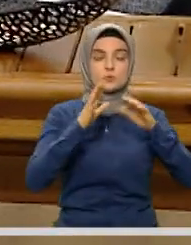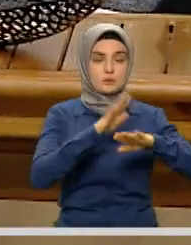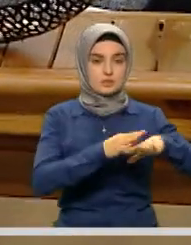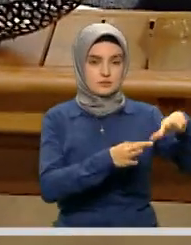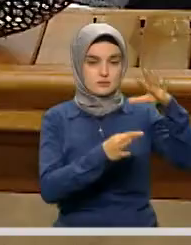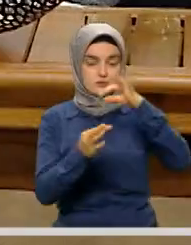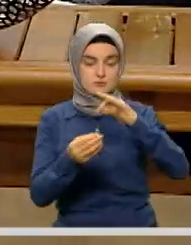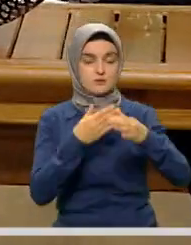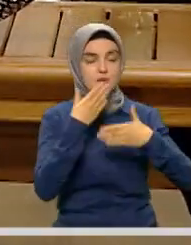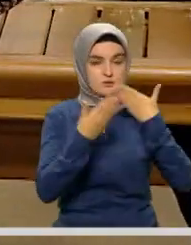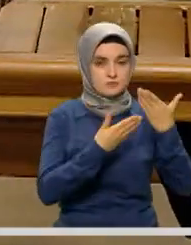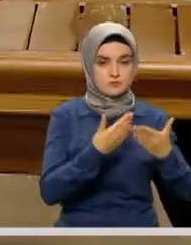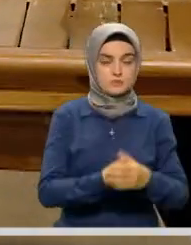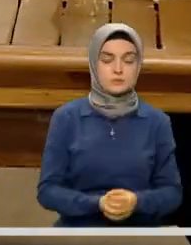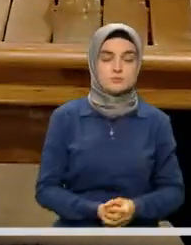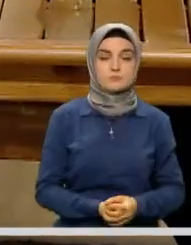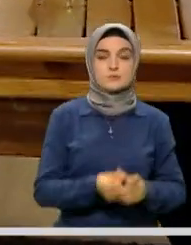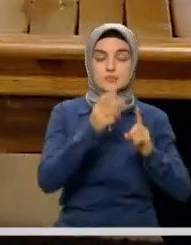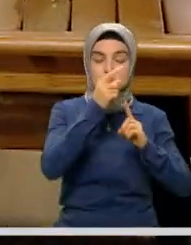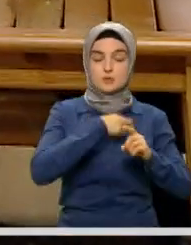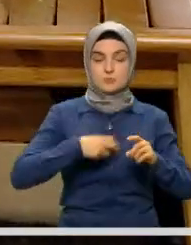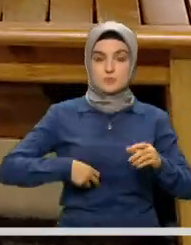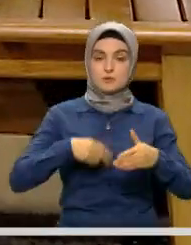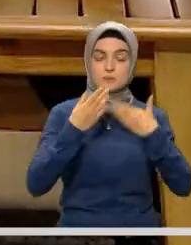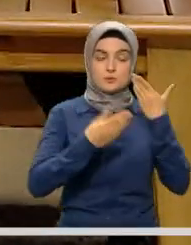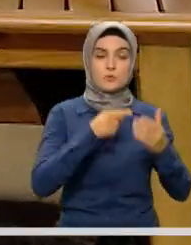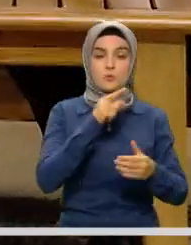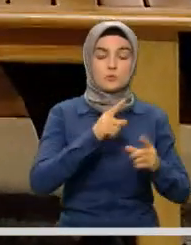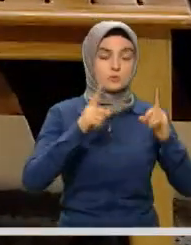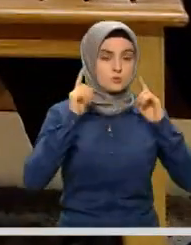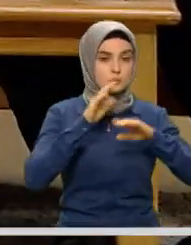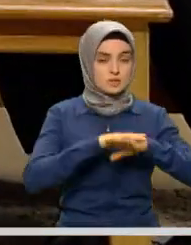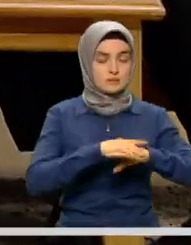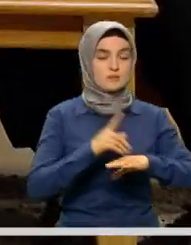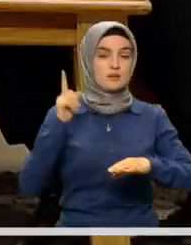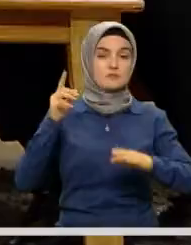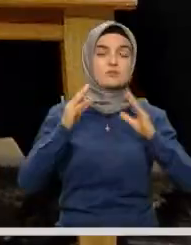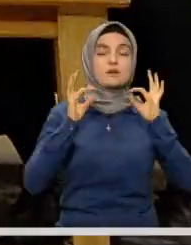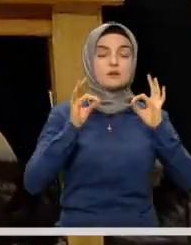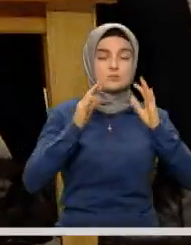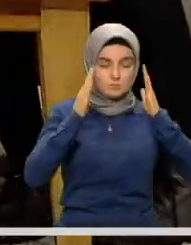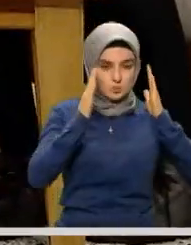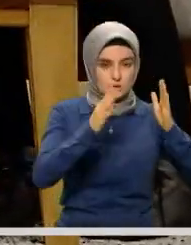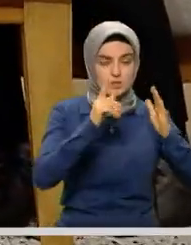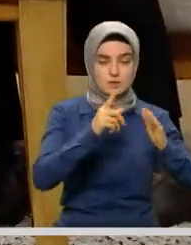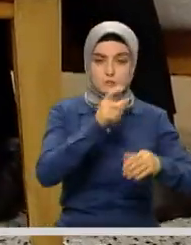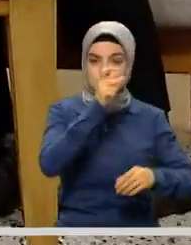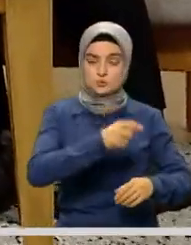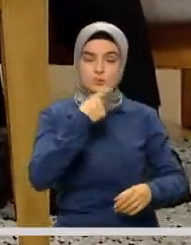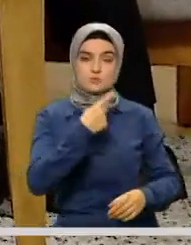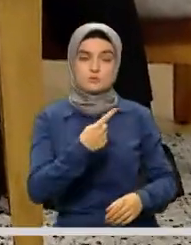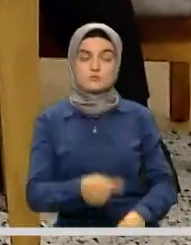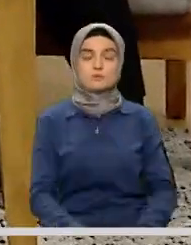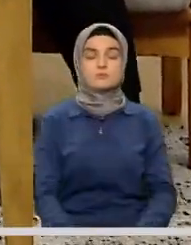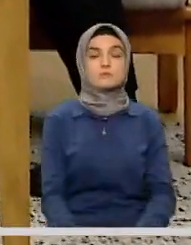övüyor. Yani Hazreti İbrahim'i övüyor. O diyor tevbe eden ve Allah'a sürekli yönelen bir kuldu diyor. Onun tevbe ediş